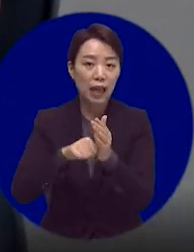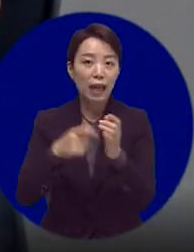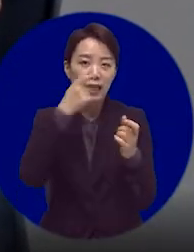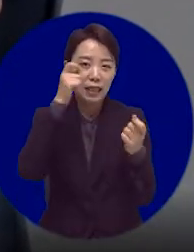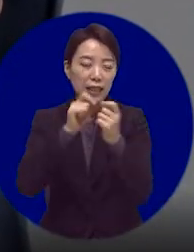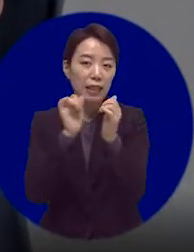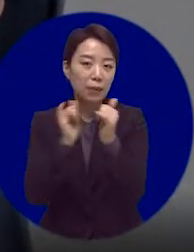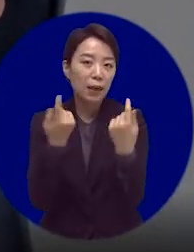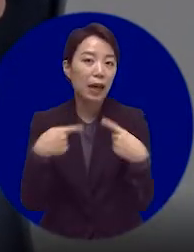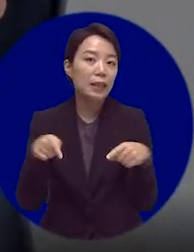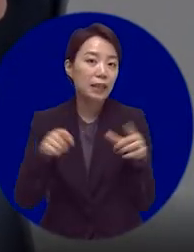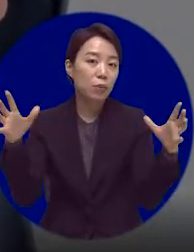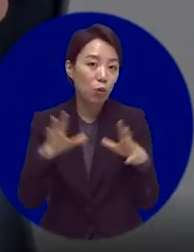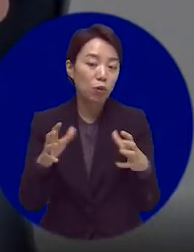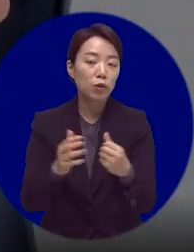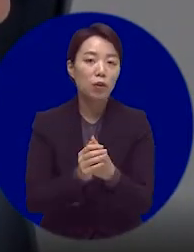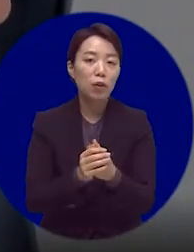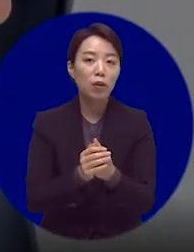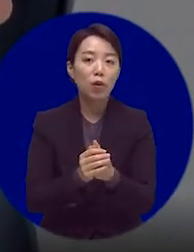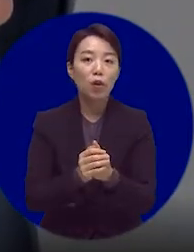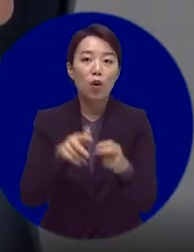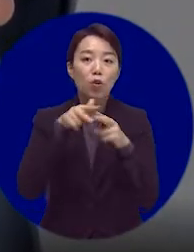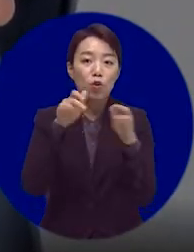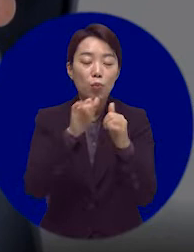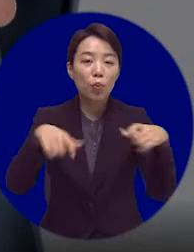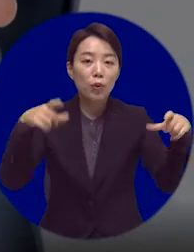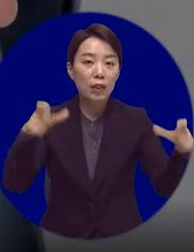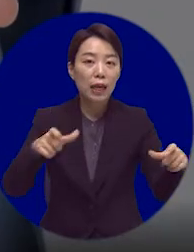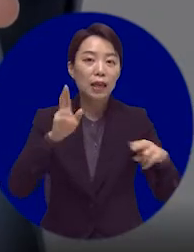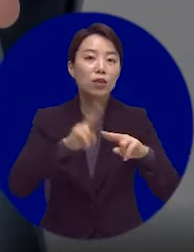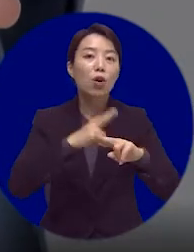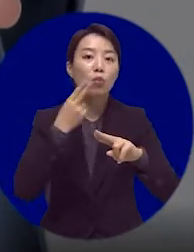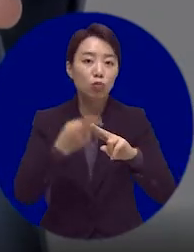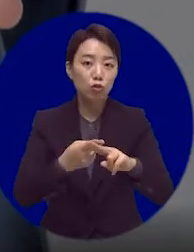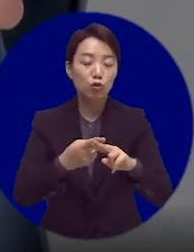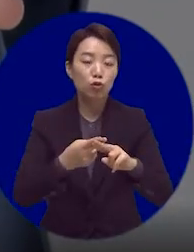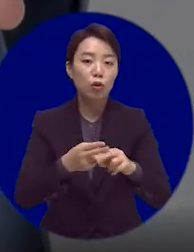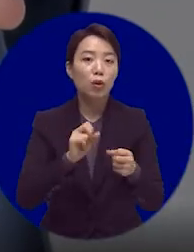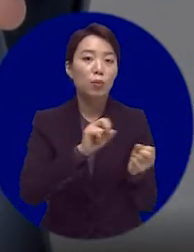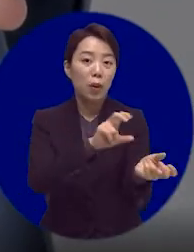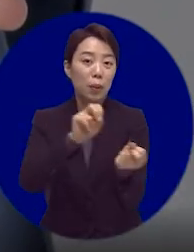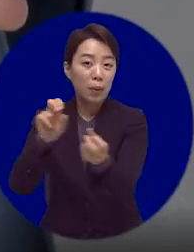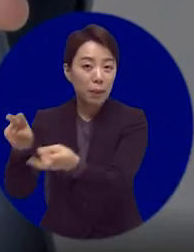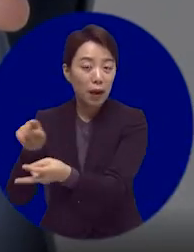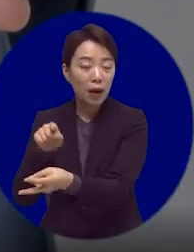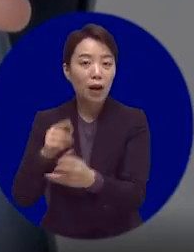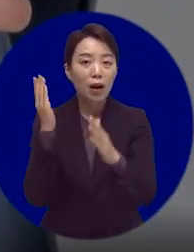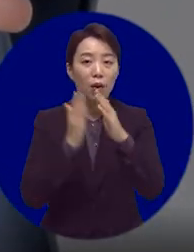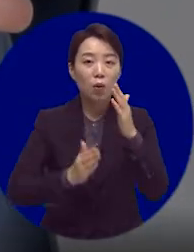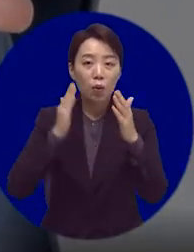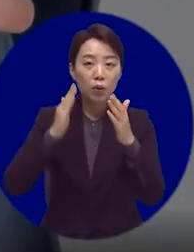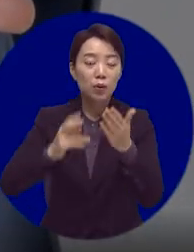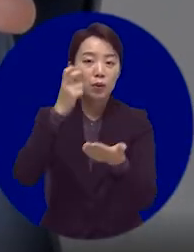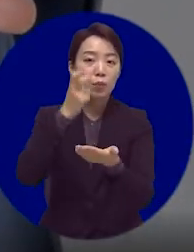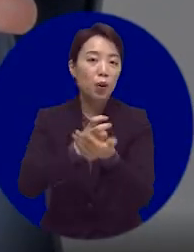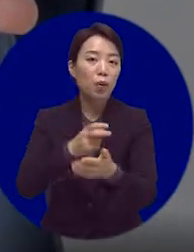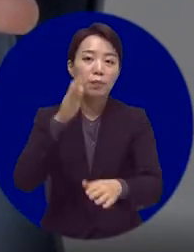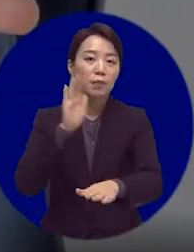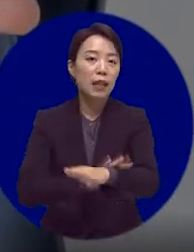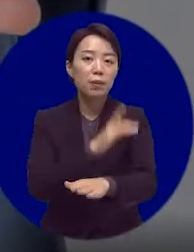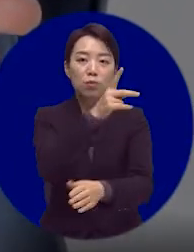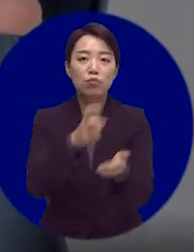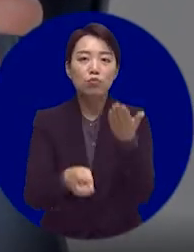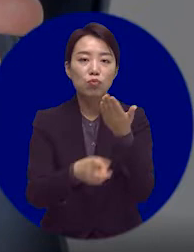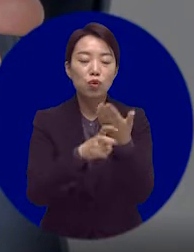준비하면서 지인들과 공모해 입후보한 지역의 선거구민에게 선물을 배달해 공직선거법 기부행위 위반